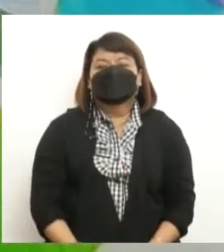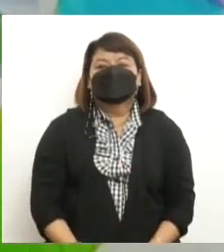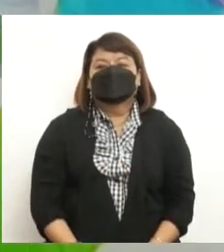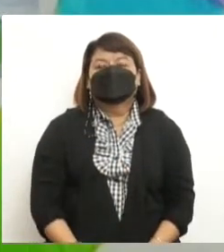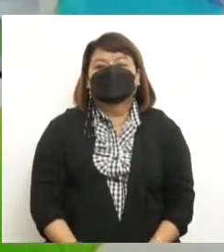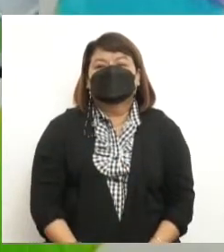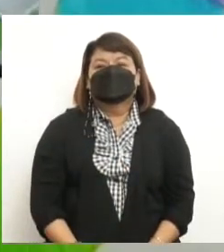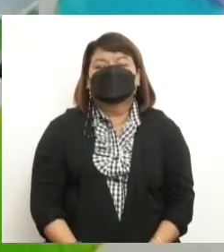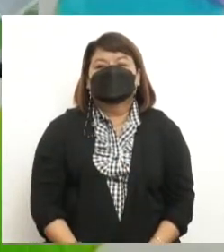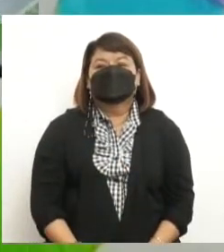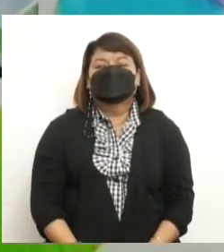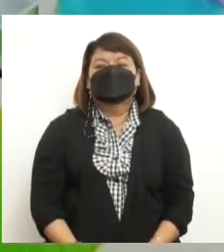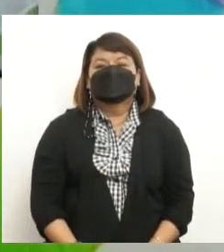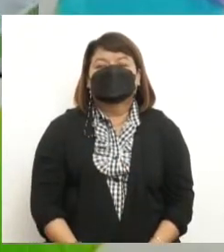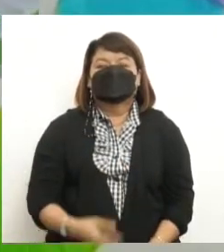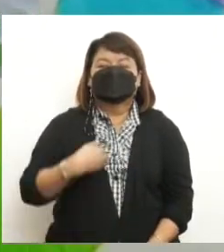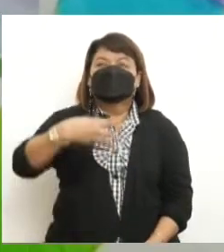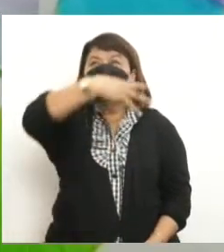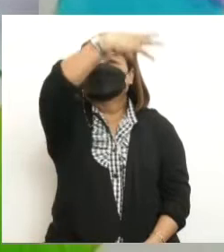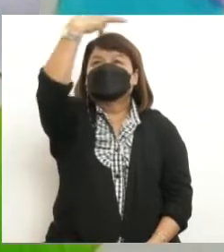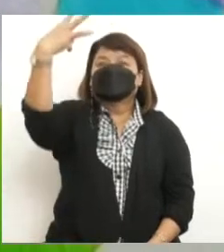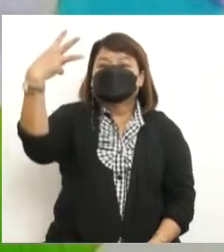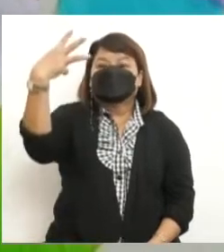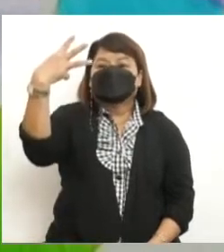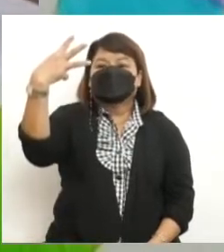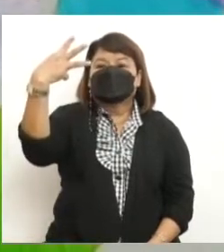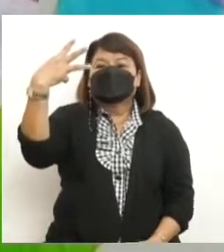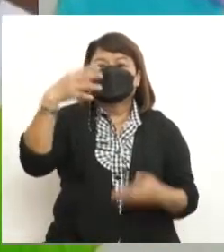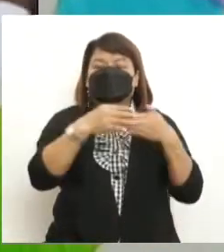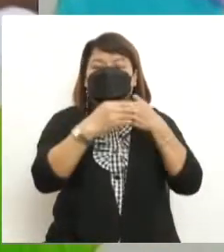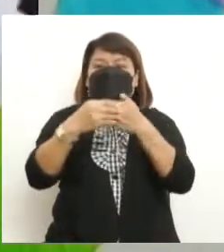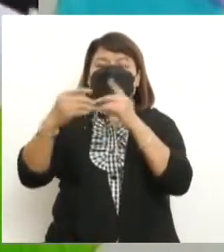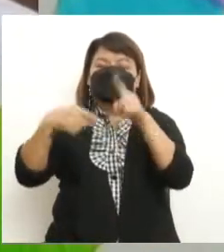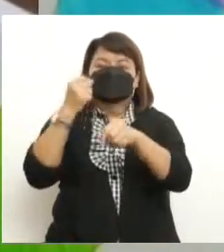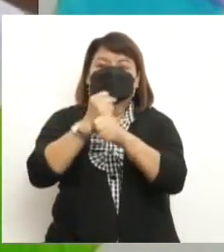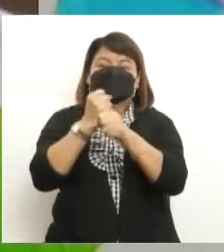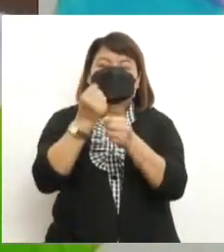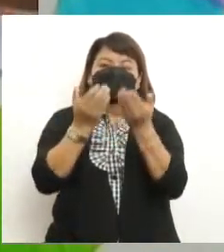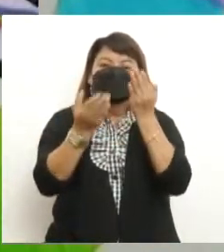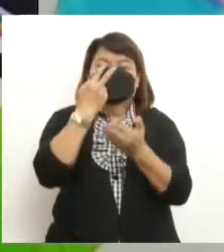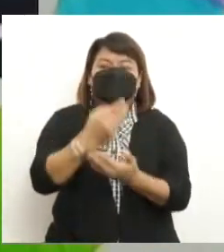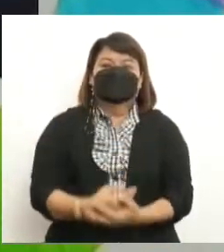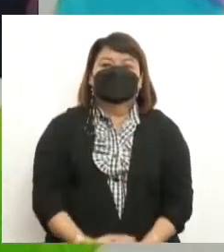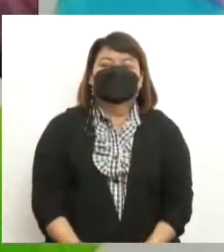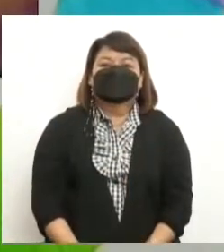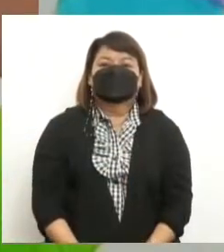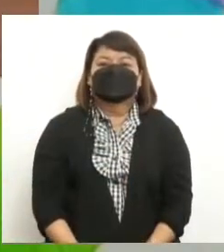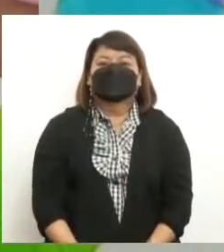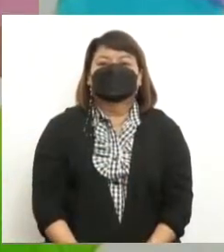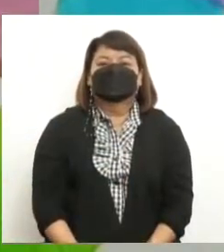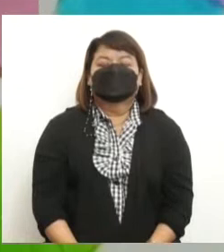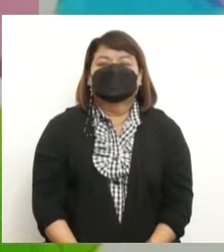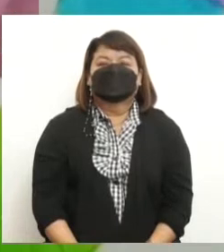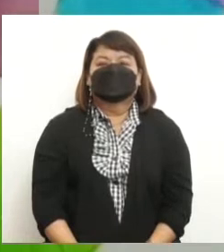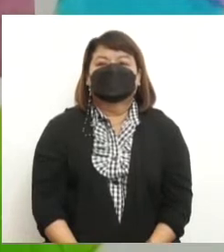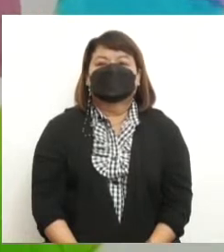ลุ้งด้วยนะคะแล้วคุณครูจะนำไปทำอะไรนั้นเดี๋ยวรอดูต่อไปตัวนี้คณะคุ